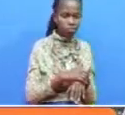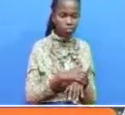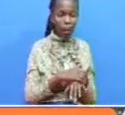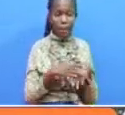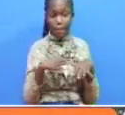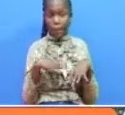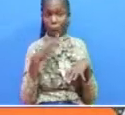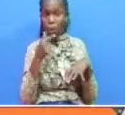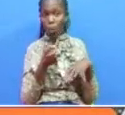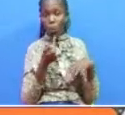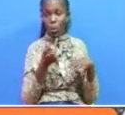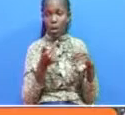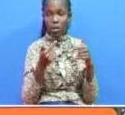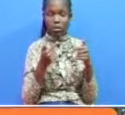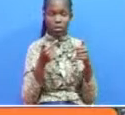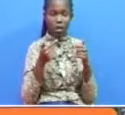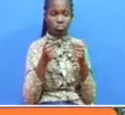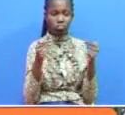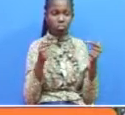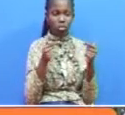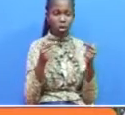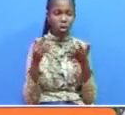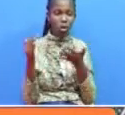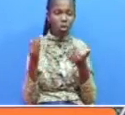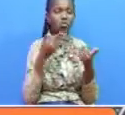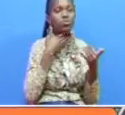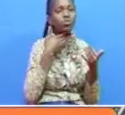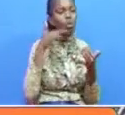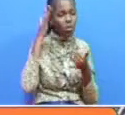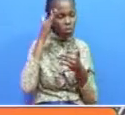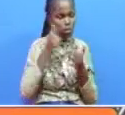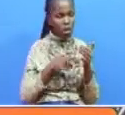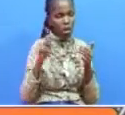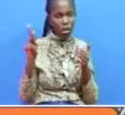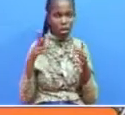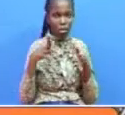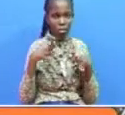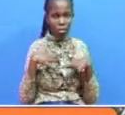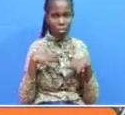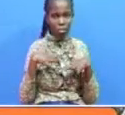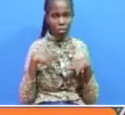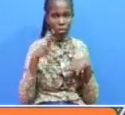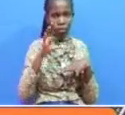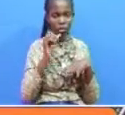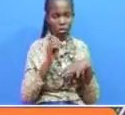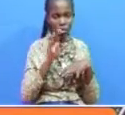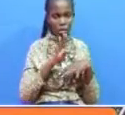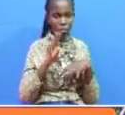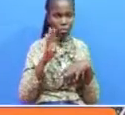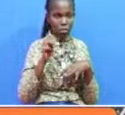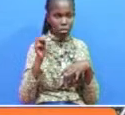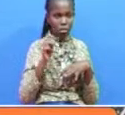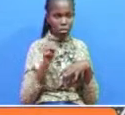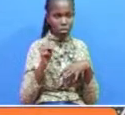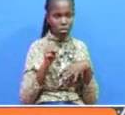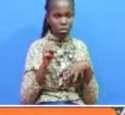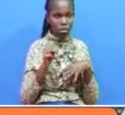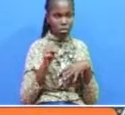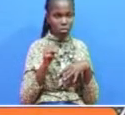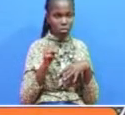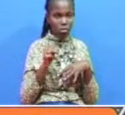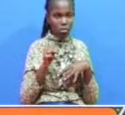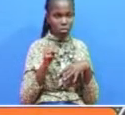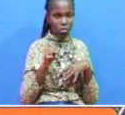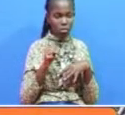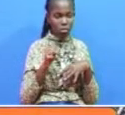Andu wala mekuenda kuwete siyaza siya nduthi, mama mekana Kenya ni ya andu bakupe milioni miongwe tano, na tuyeti kalandhi yitu ibye, nundu wa